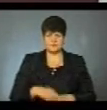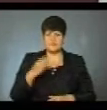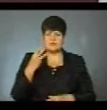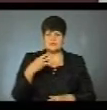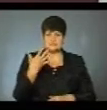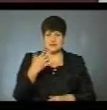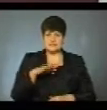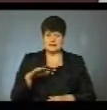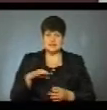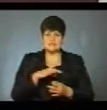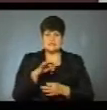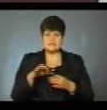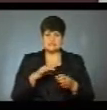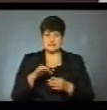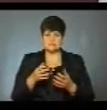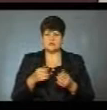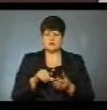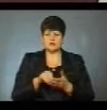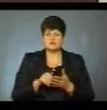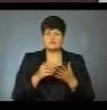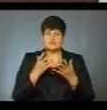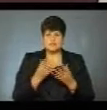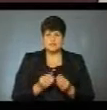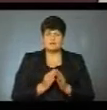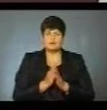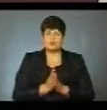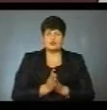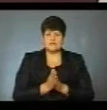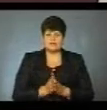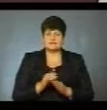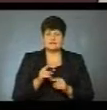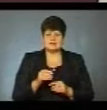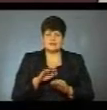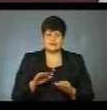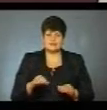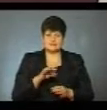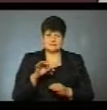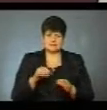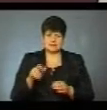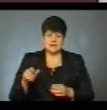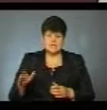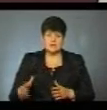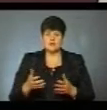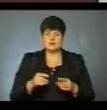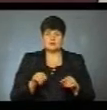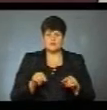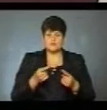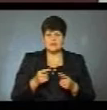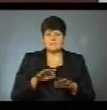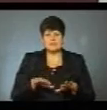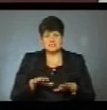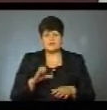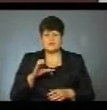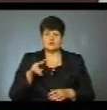35 дітей-сиріт взяли участь у Дні молитви за сиріт, який сьогодні відбувся в Тернополі. Захід організували місцевий і словацький карітаси,